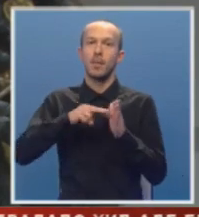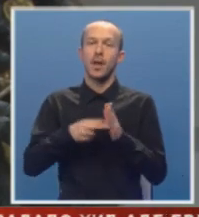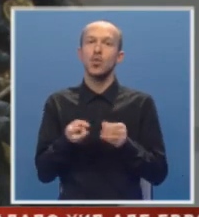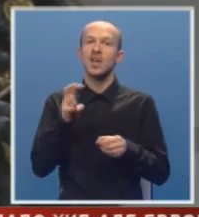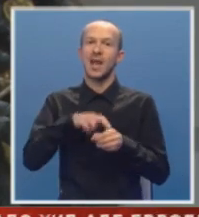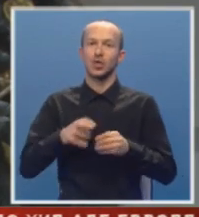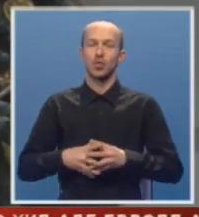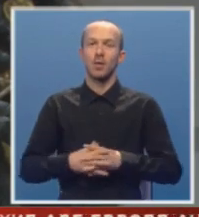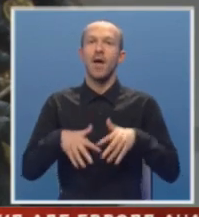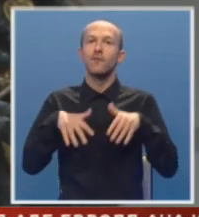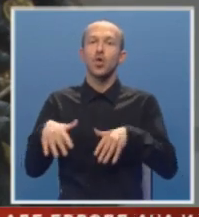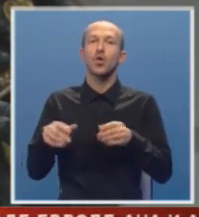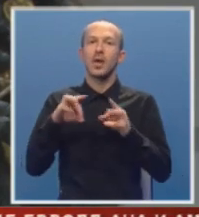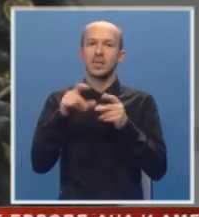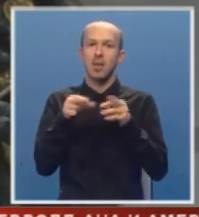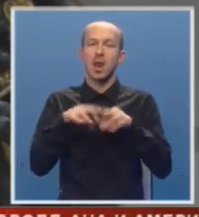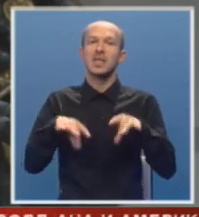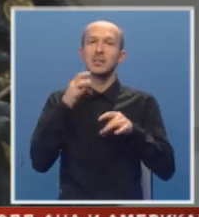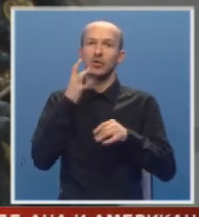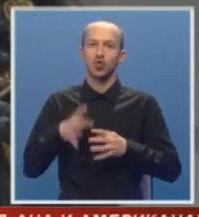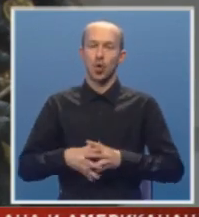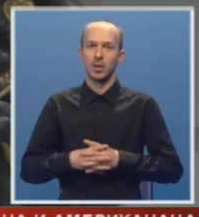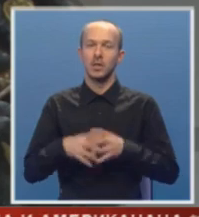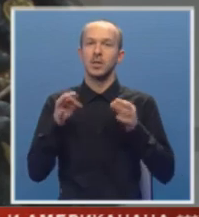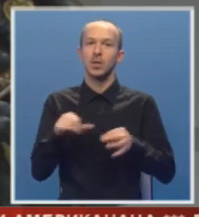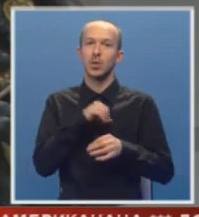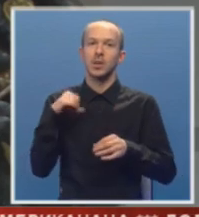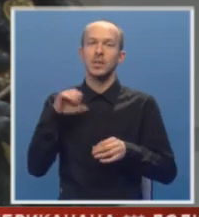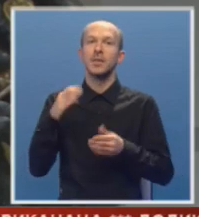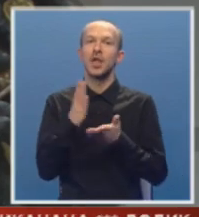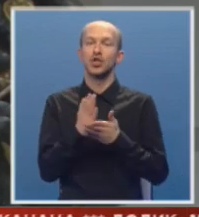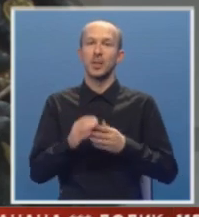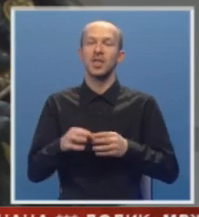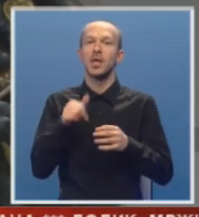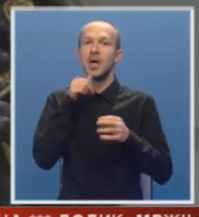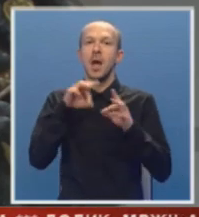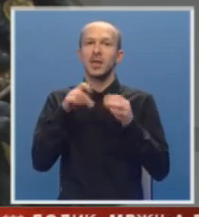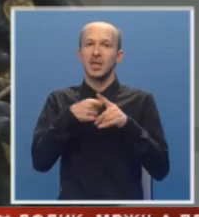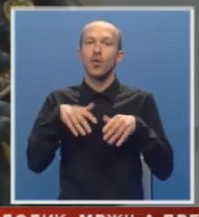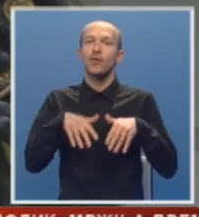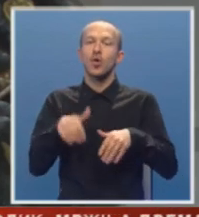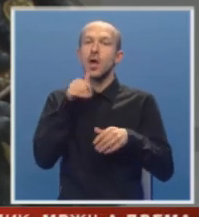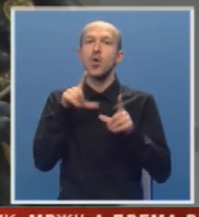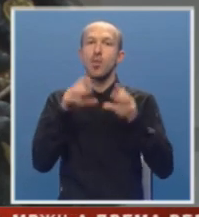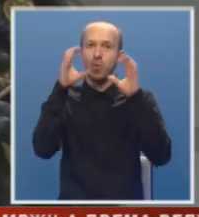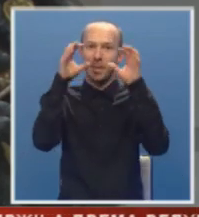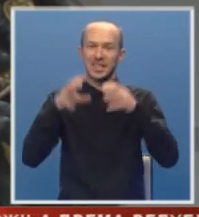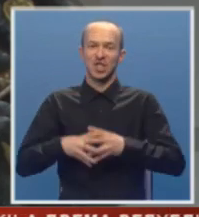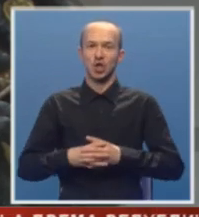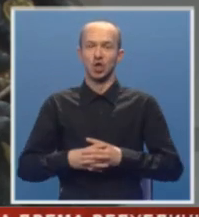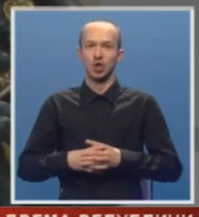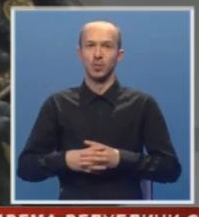nastup folklornih ansambala iz Brčkog. Siguran sam da će biti amaterskog folklora i u publici i da